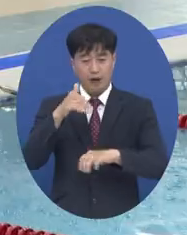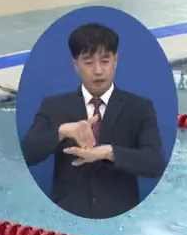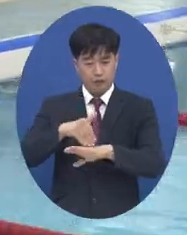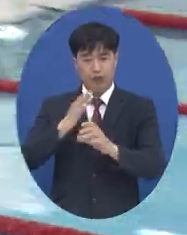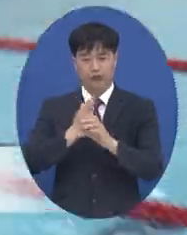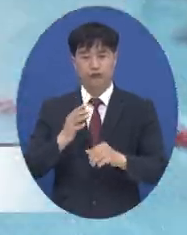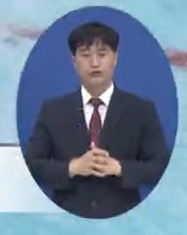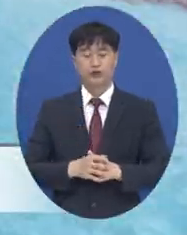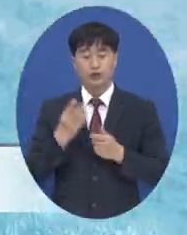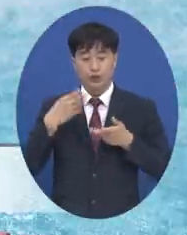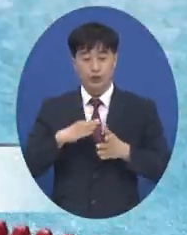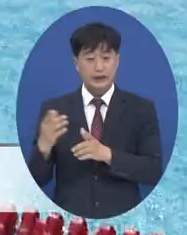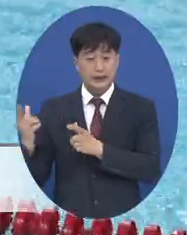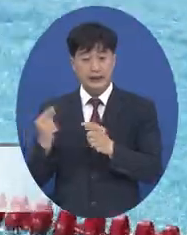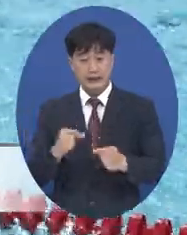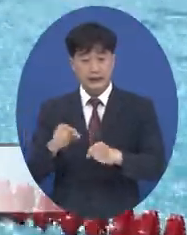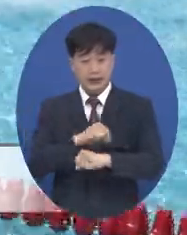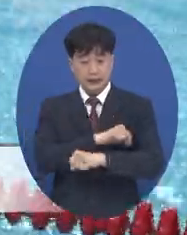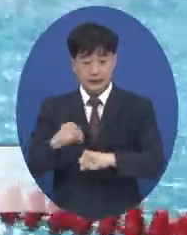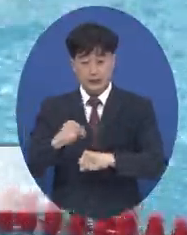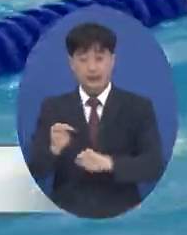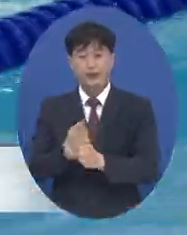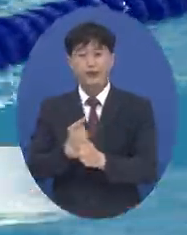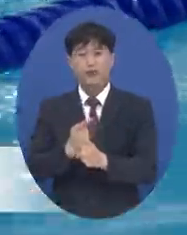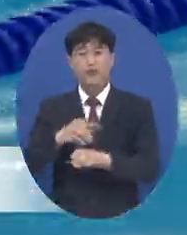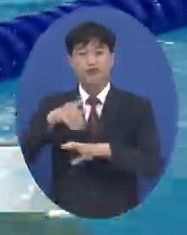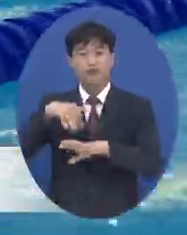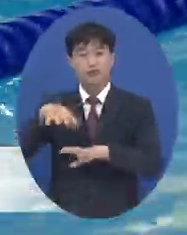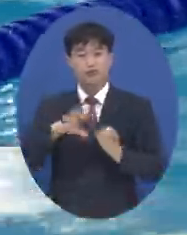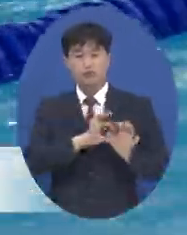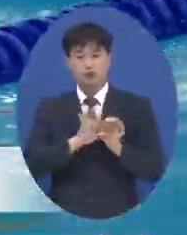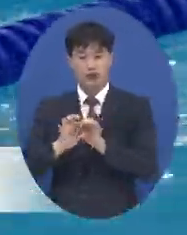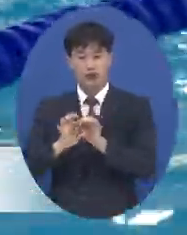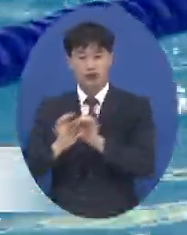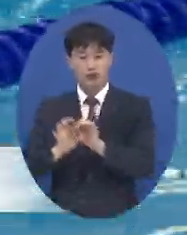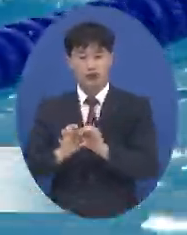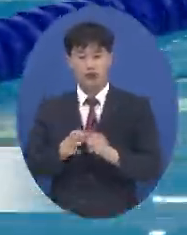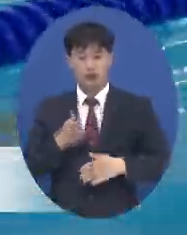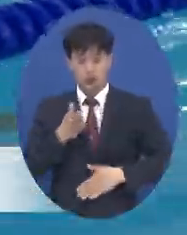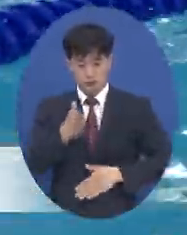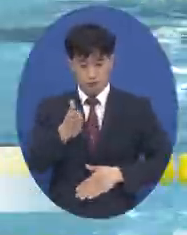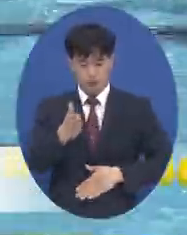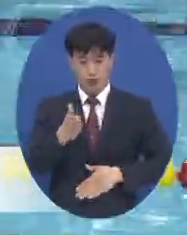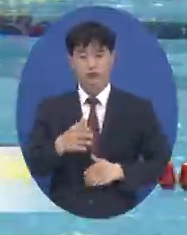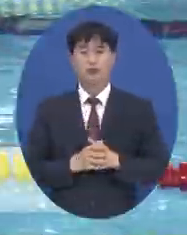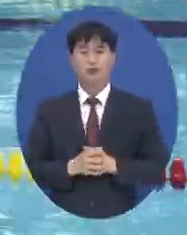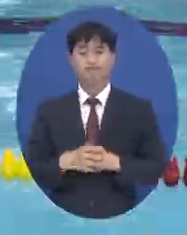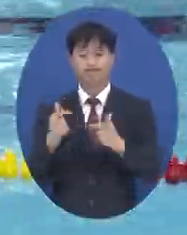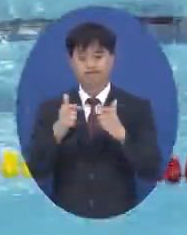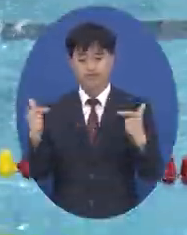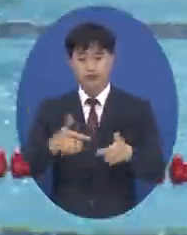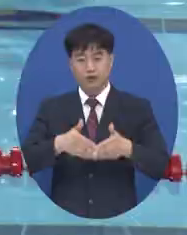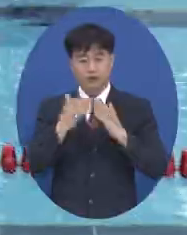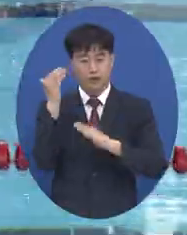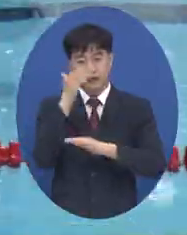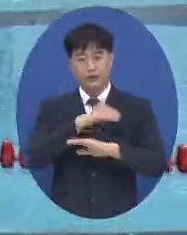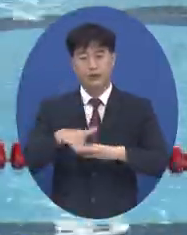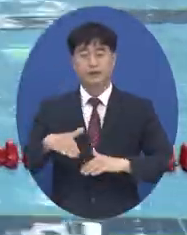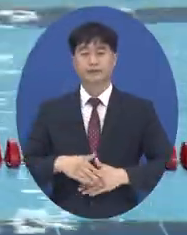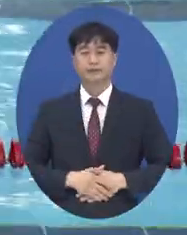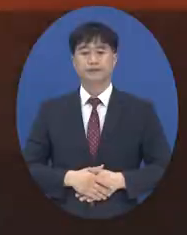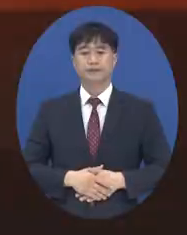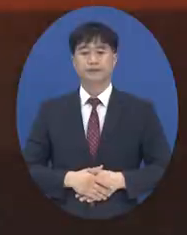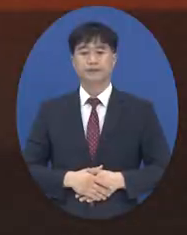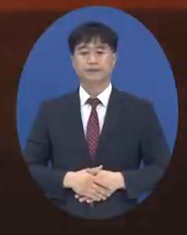훈련을. 경기도는 이 같은 특화된 소방 훈련장을 계속해서 전문화시키고 확대 구축할